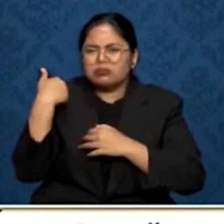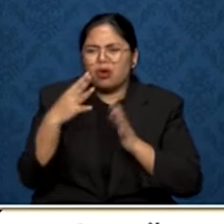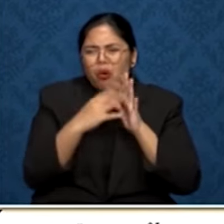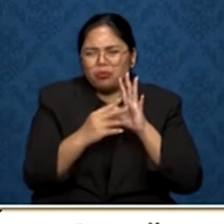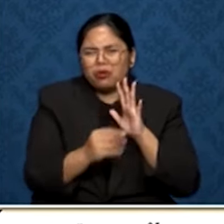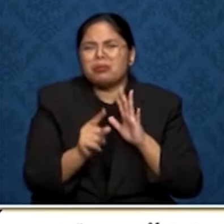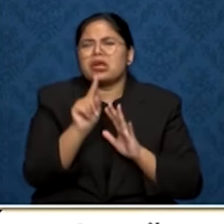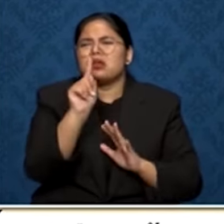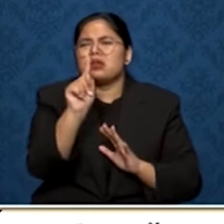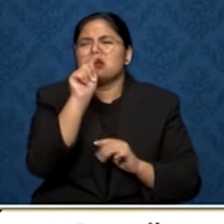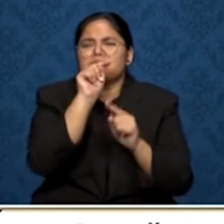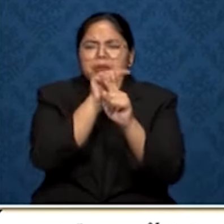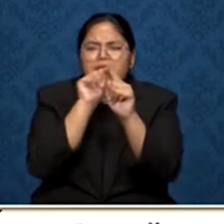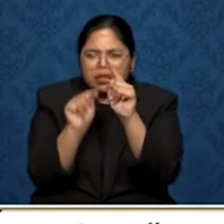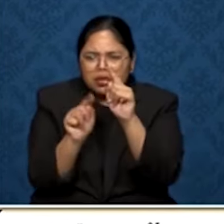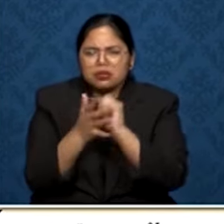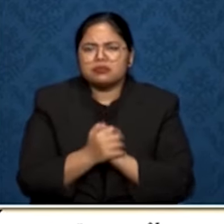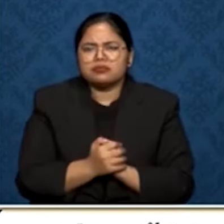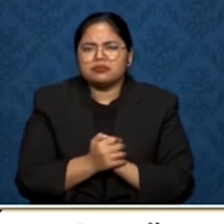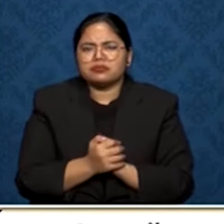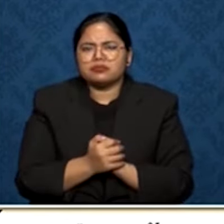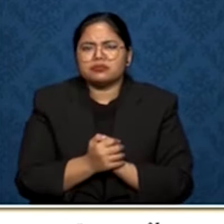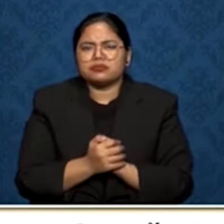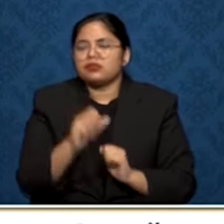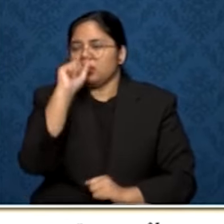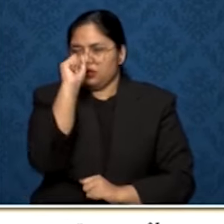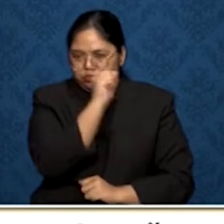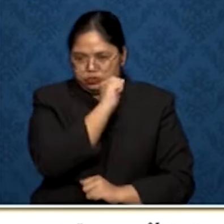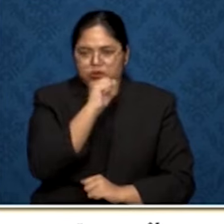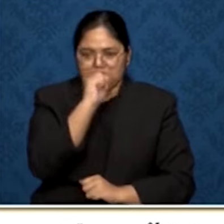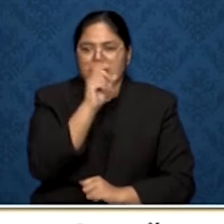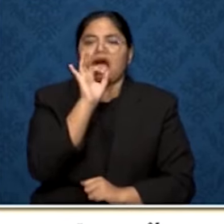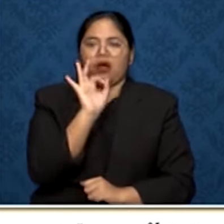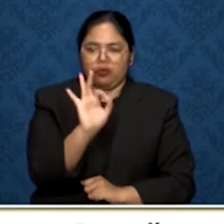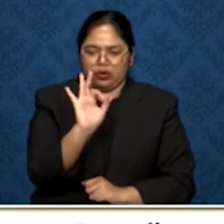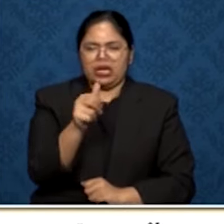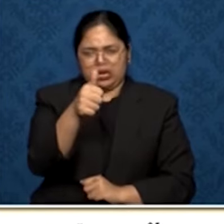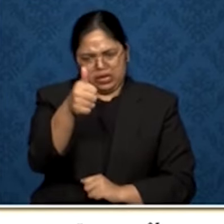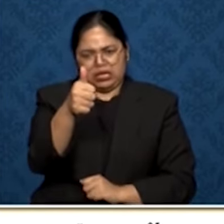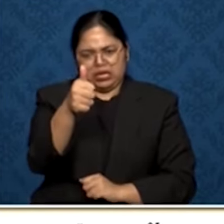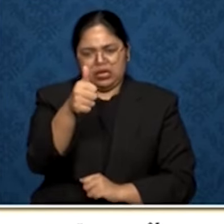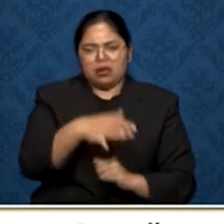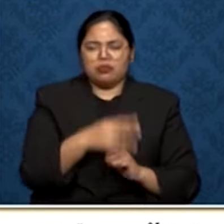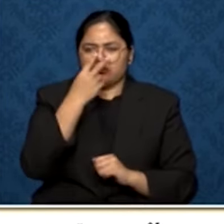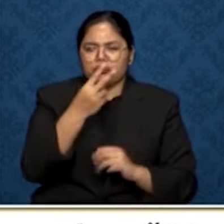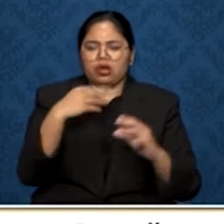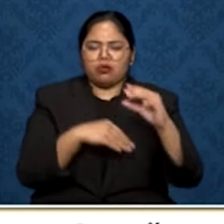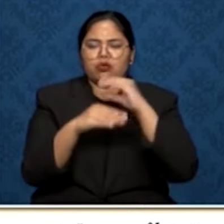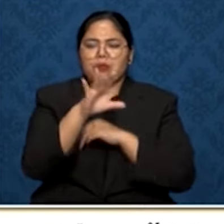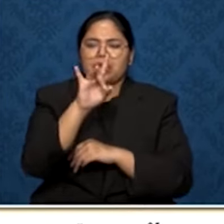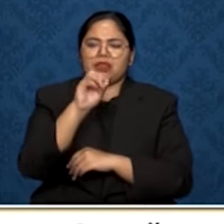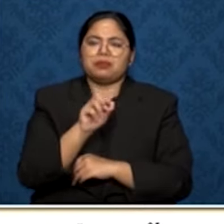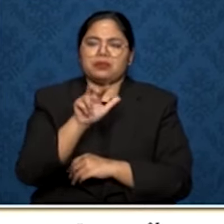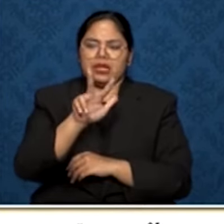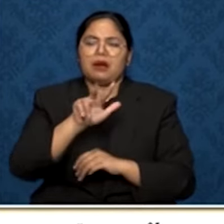ับถ้มาดูครั ด้โนตีนี้ผมต้ชื่นชมว่าดีมากครัโครงการ Thalent Everywhere ใช้ 83 ล้าน